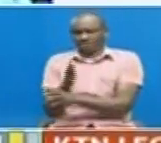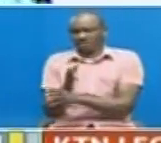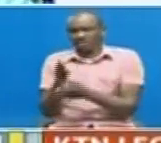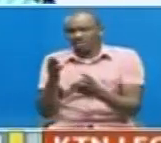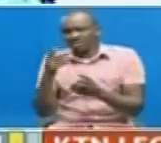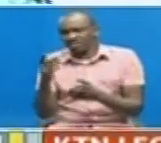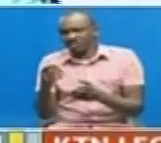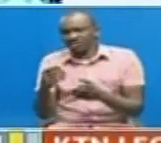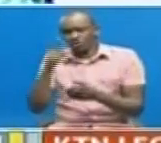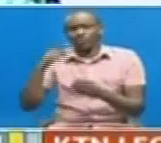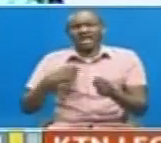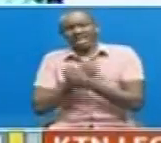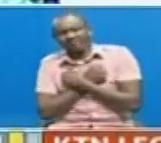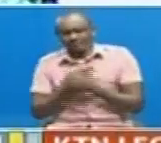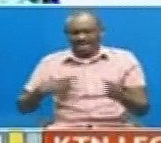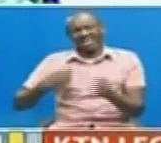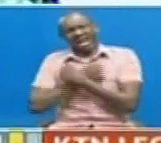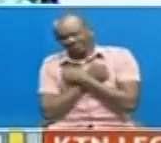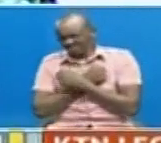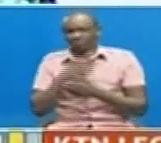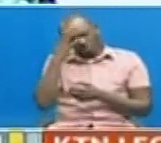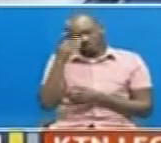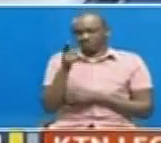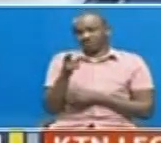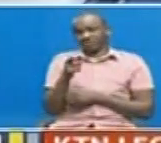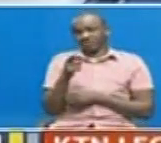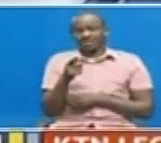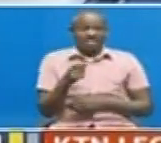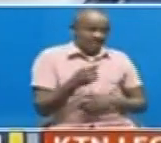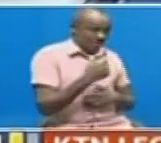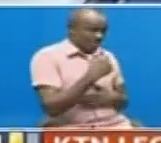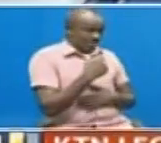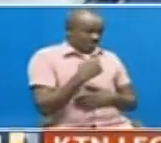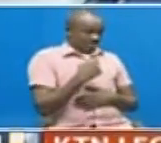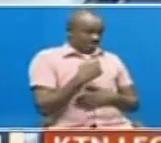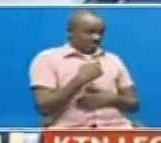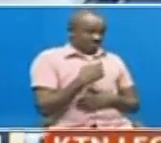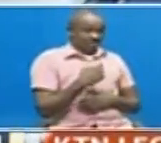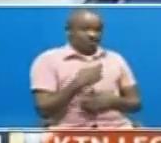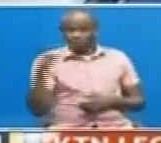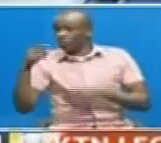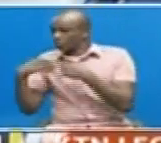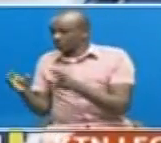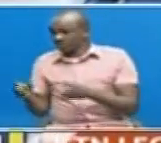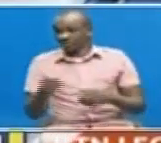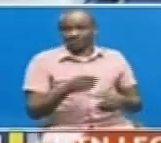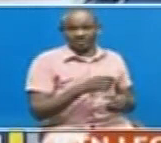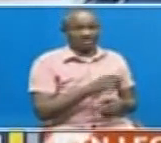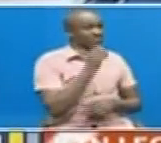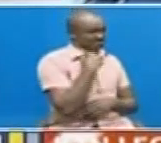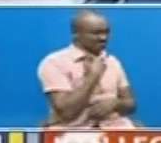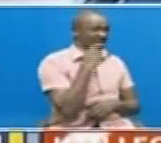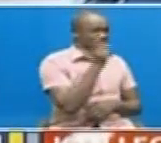chako you are my lover. Yes. Yeah? Kwangu mimi unajua no. it was very interesting. Kwa sababu mimi nawapoteza si